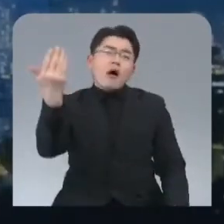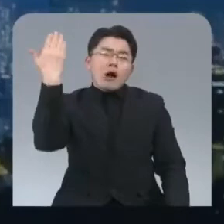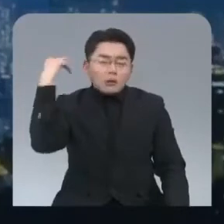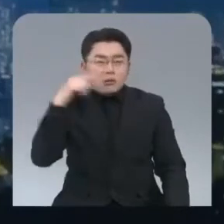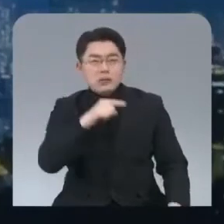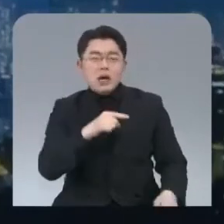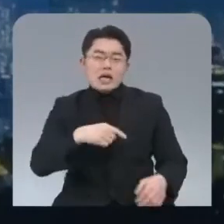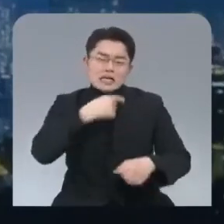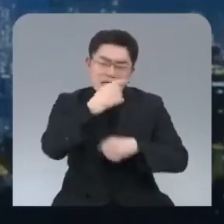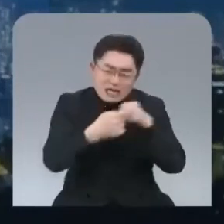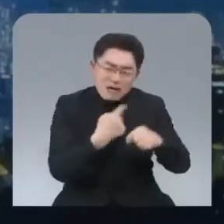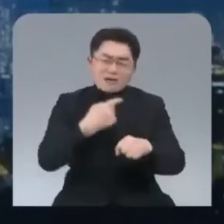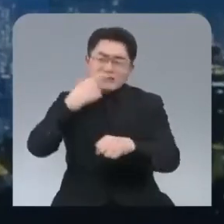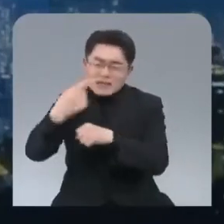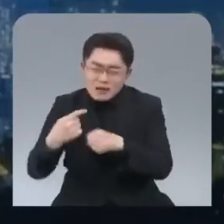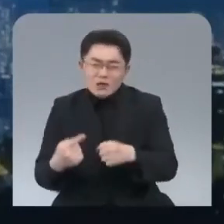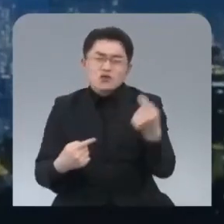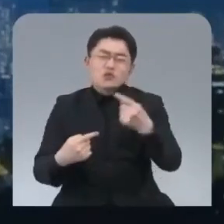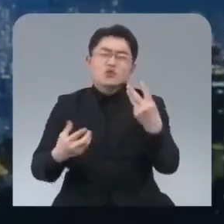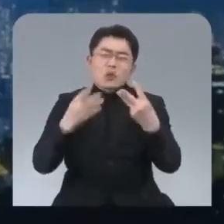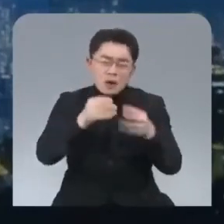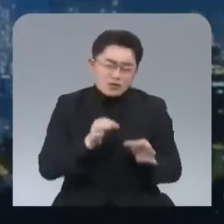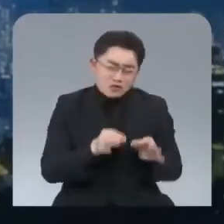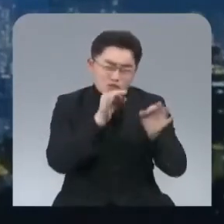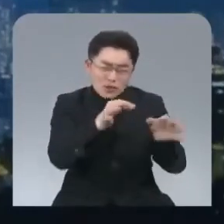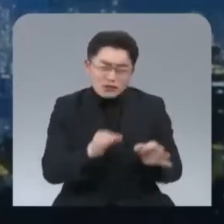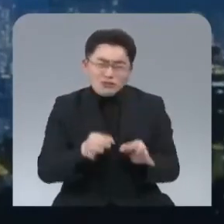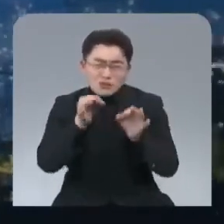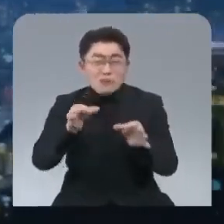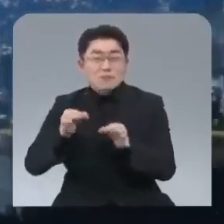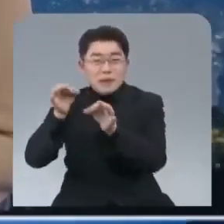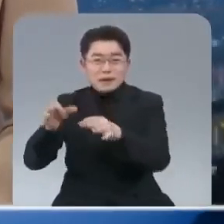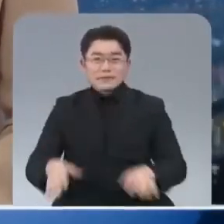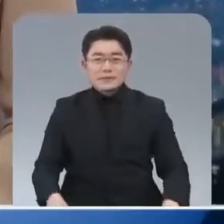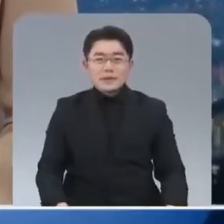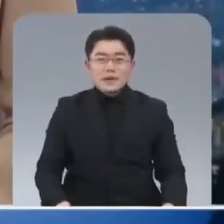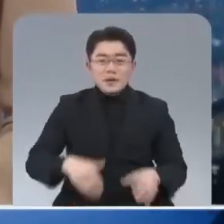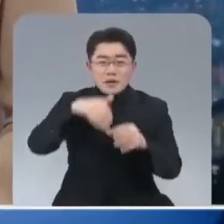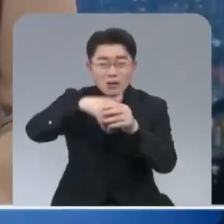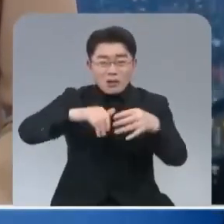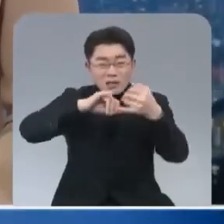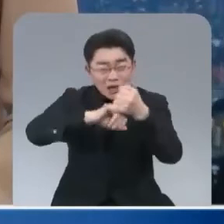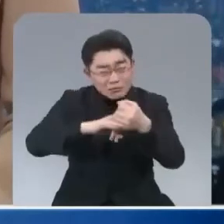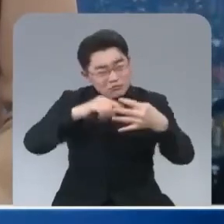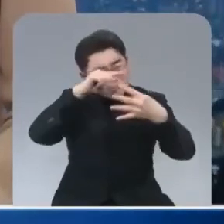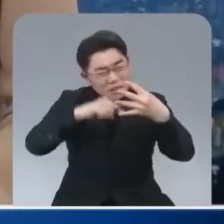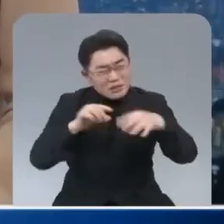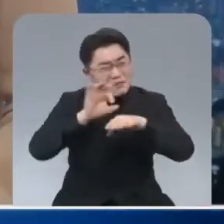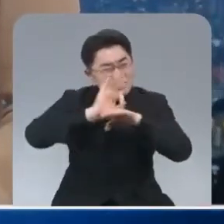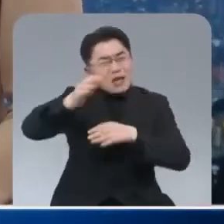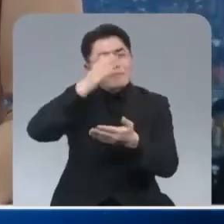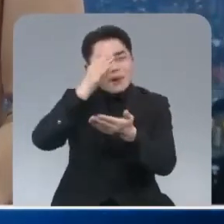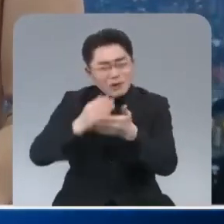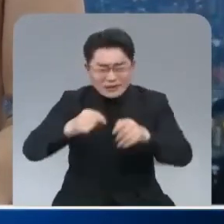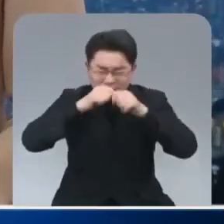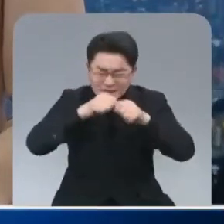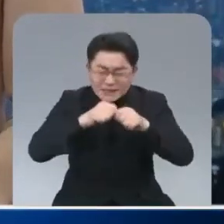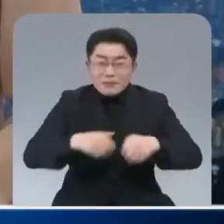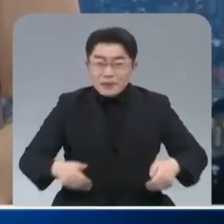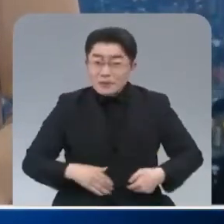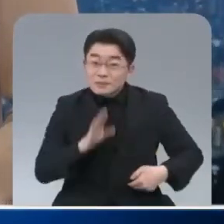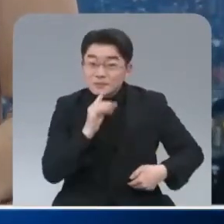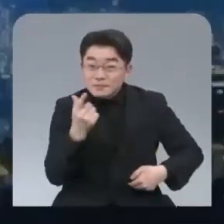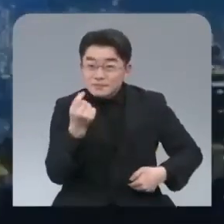매년 수천억 원이 투입되고 있습니다 그럴때 구체성 을 좀더 채우라 이런 주문이 필요해 보이네요 4 지역을